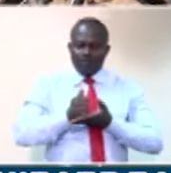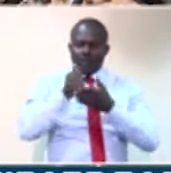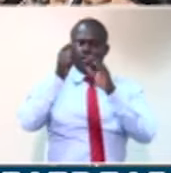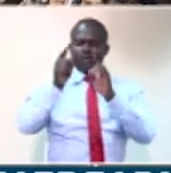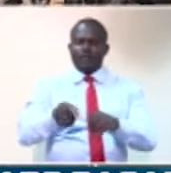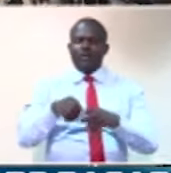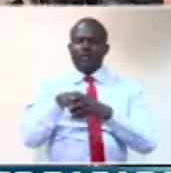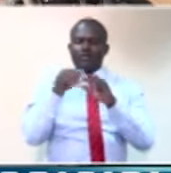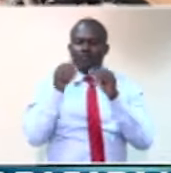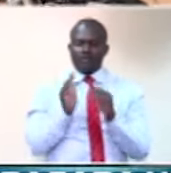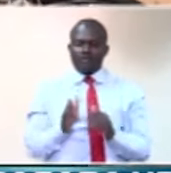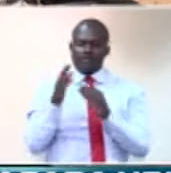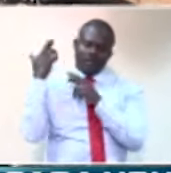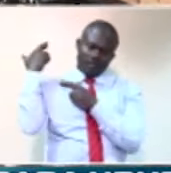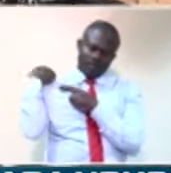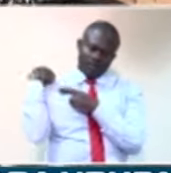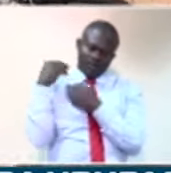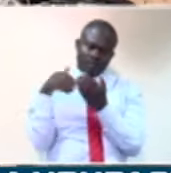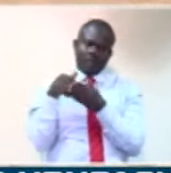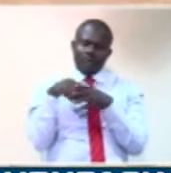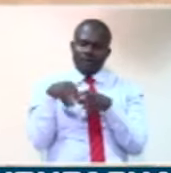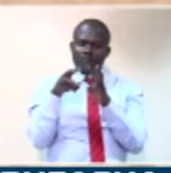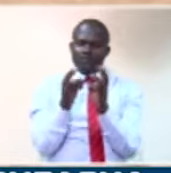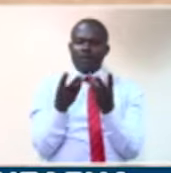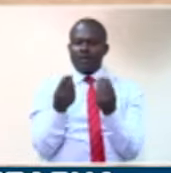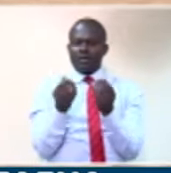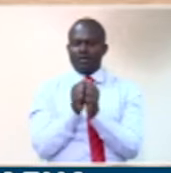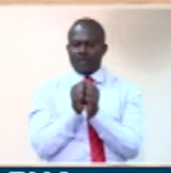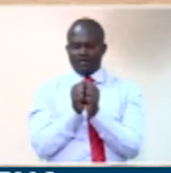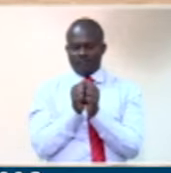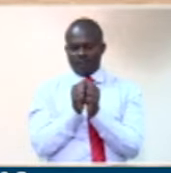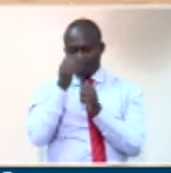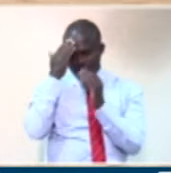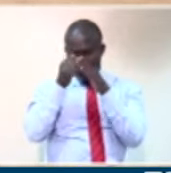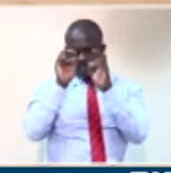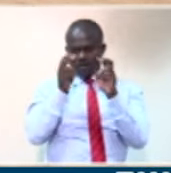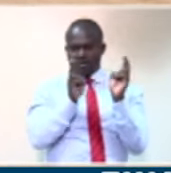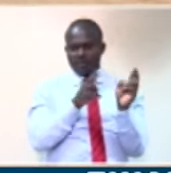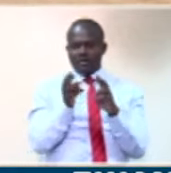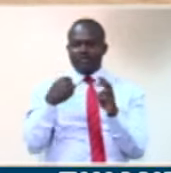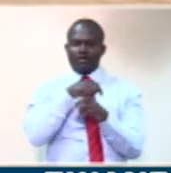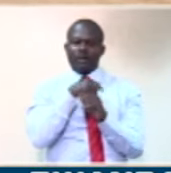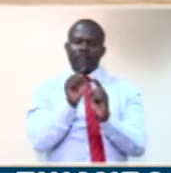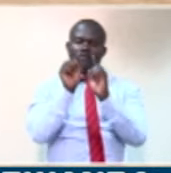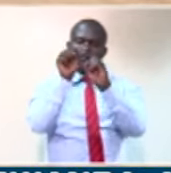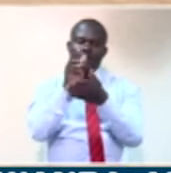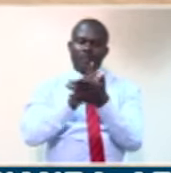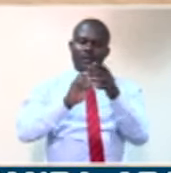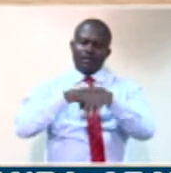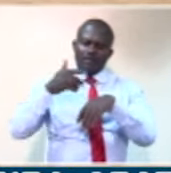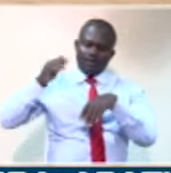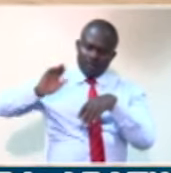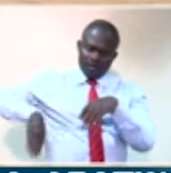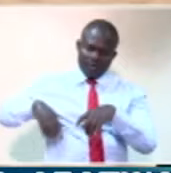bahinzi nshinzwe ku buryo bunyoroheye, kuko ubundi najyaga ngendagenda rimwe na rimwe nkanakirirwa, ariko